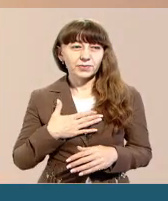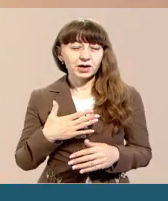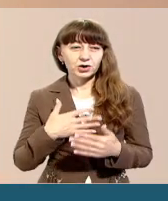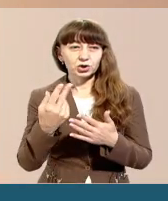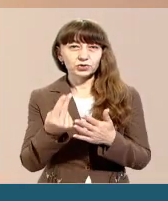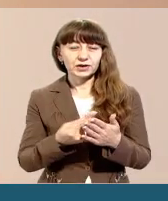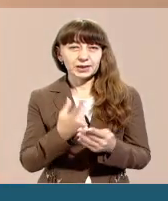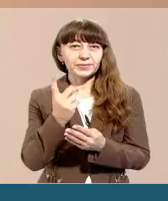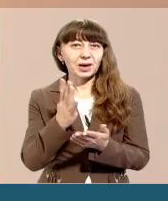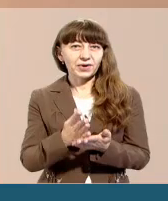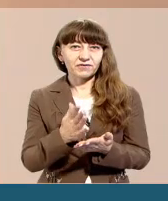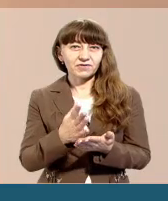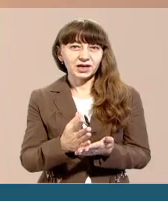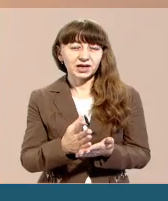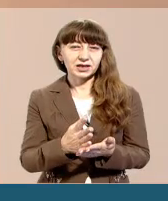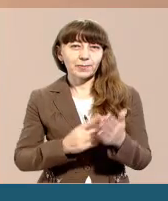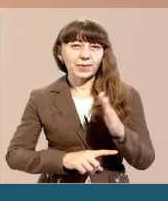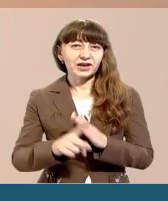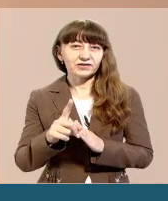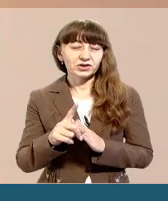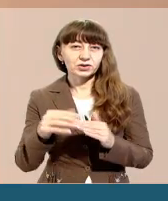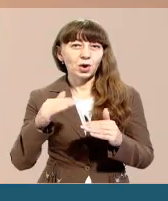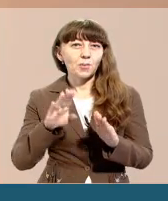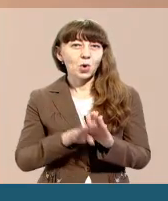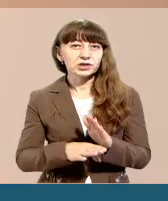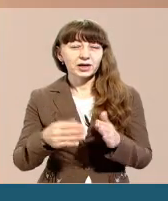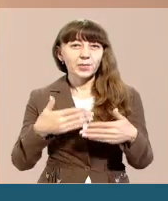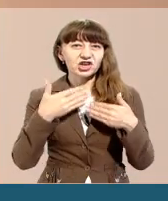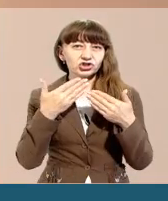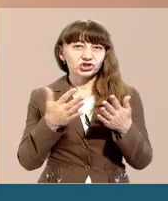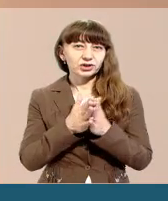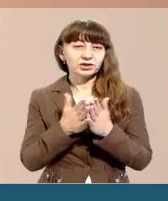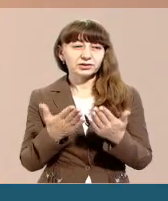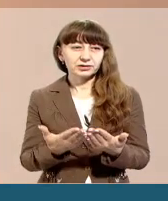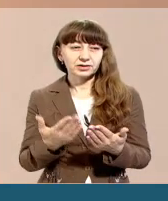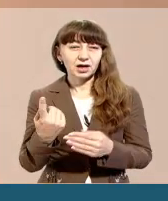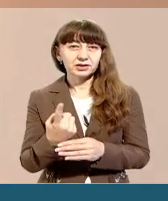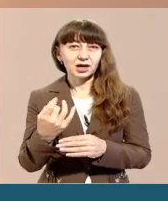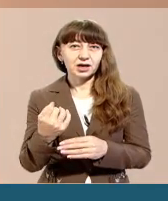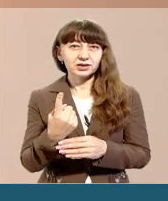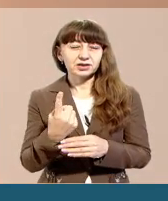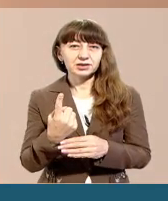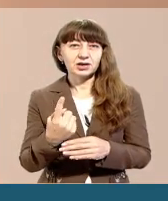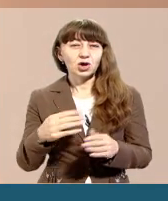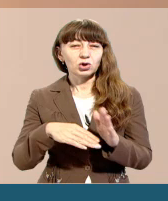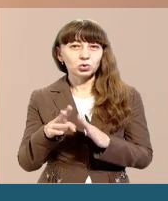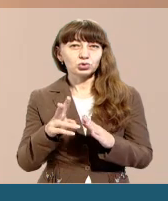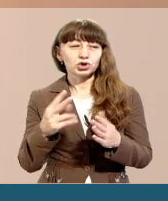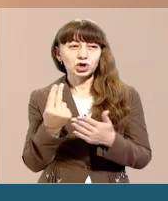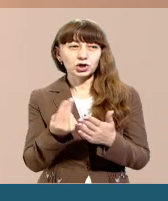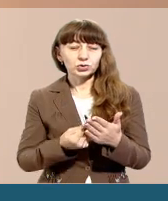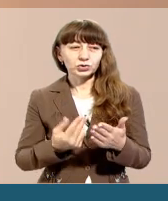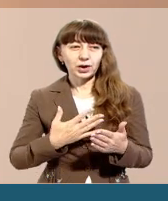кітапты оқығаннан кейін пайда болды. Менің топтамамдағы үздік туындылардың бірі. Әрі қарайда шығармашылығымды барша түрік елдеріне